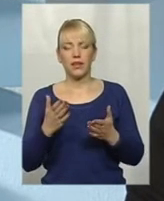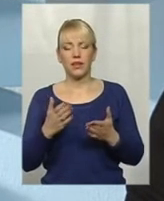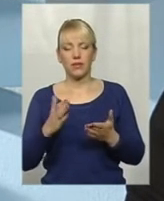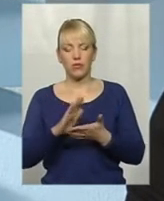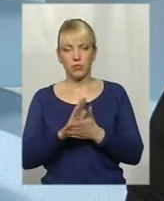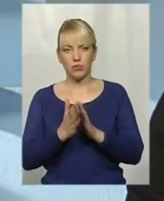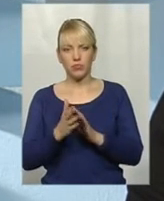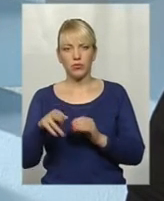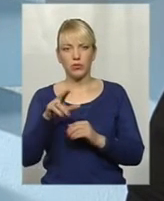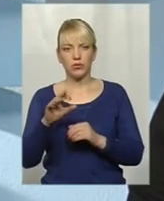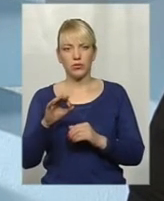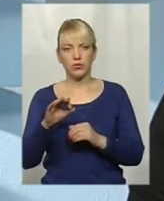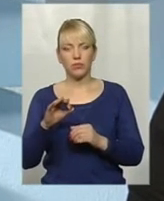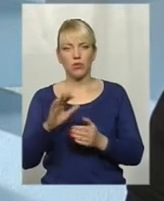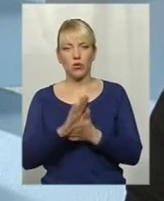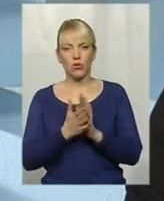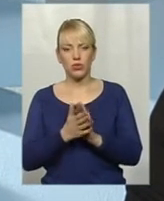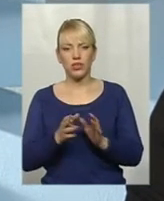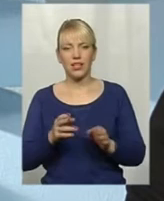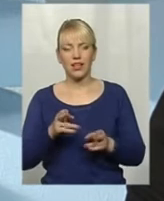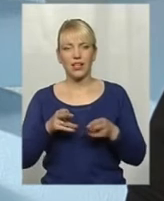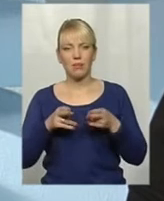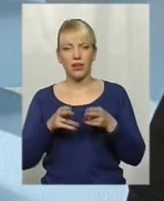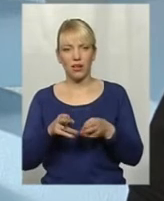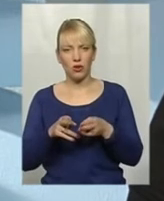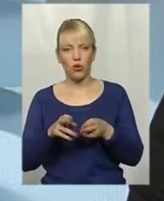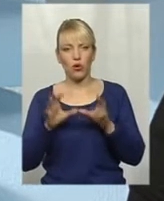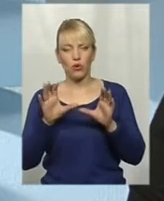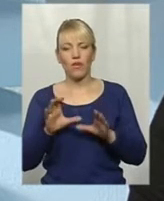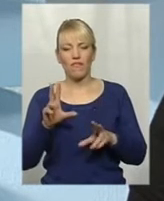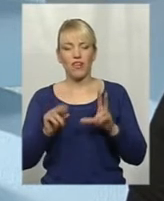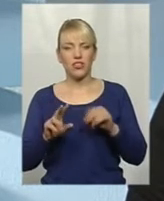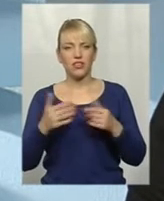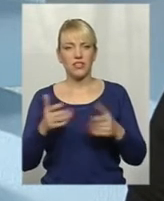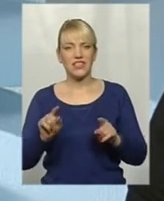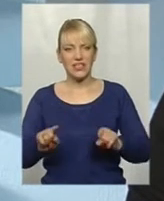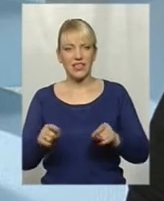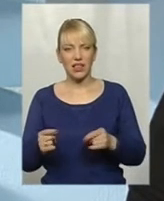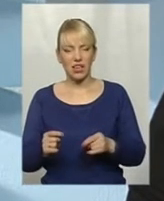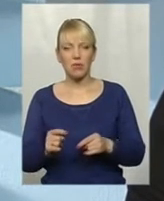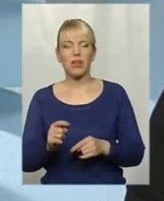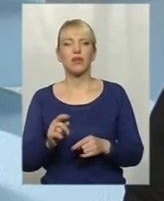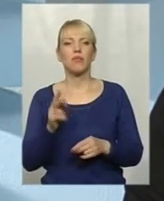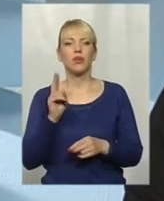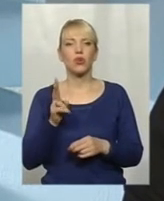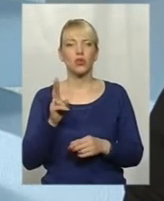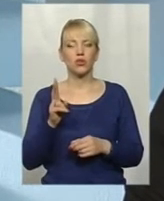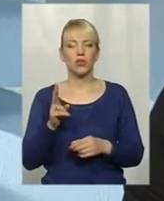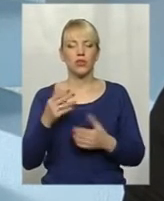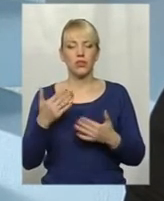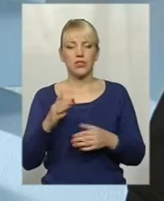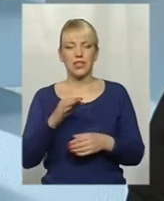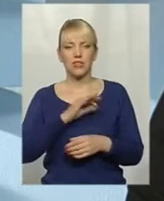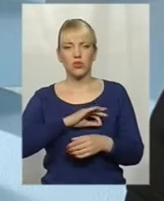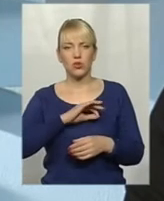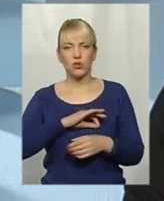положень Кримінального процесуального кодексу вважаються затриманими, а також особи, які є, щодо яких